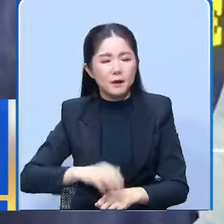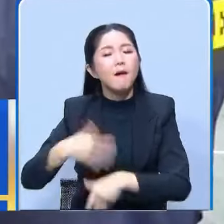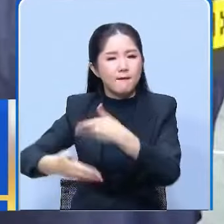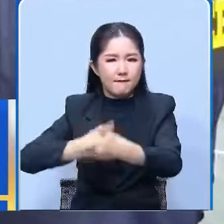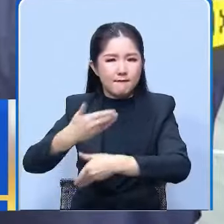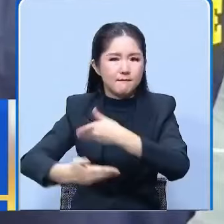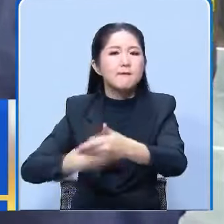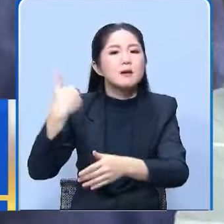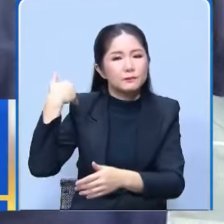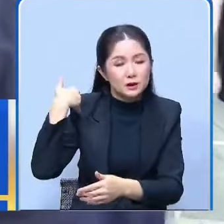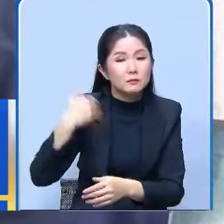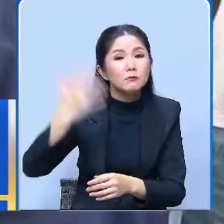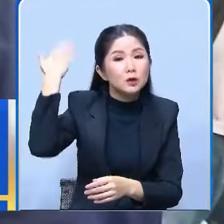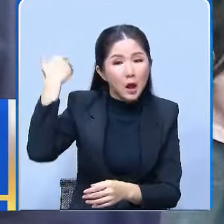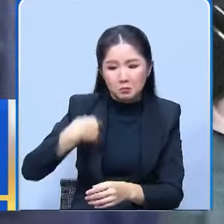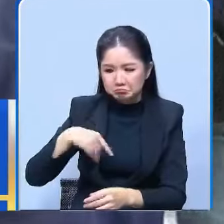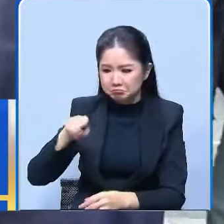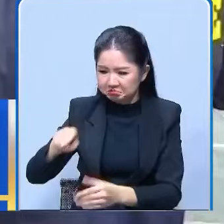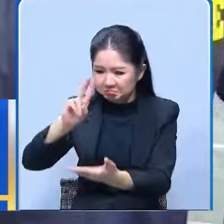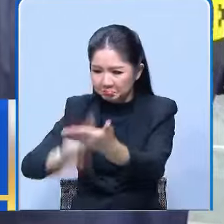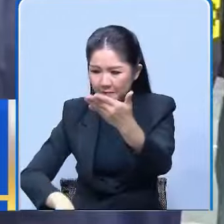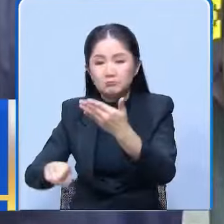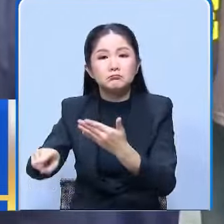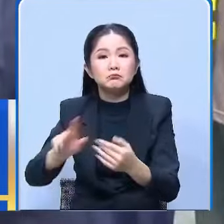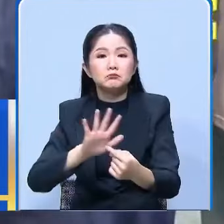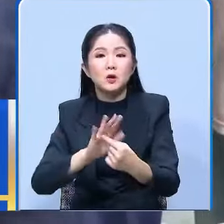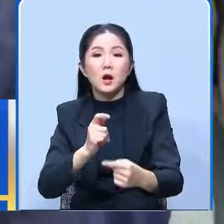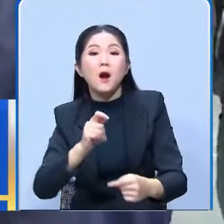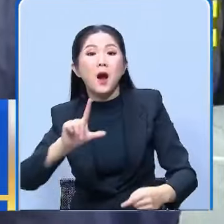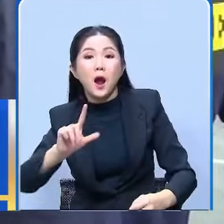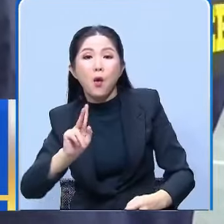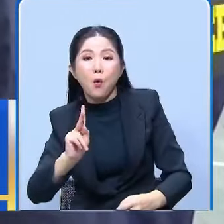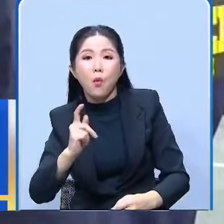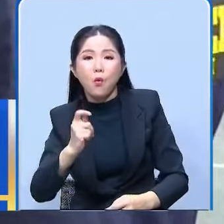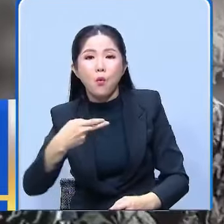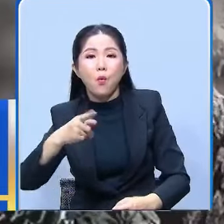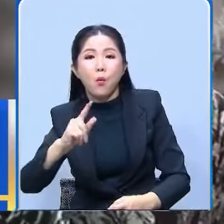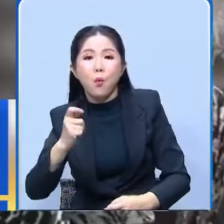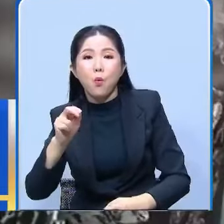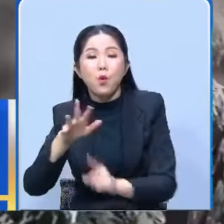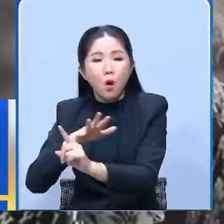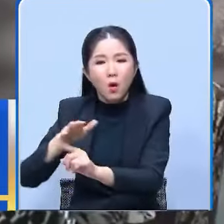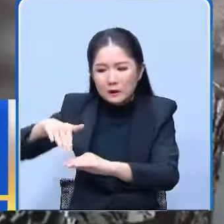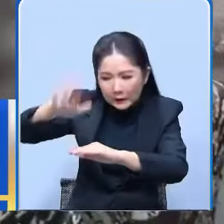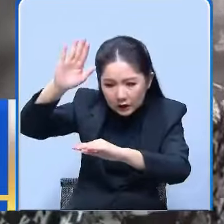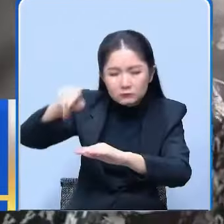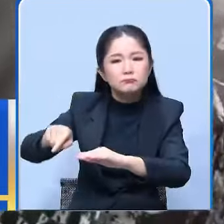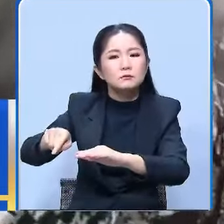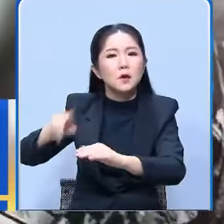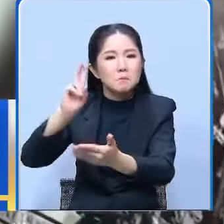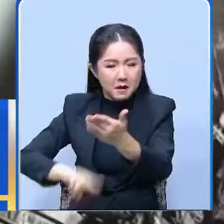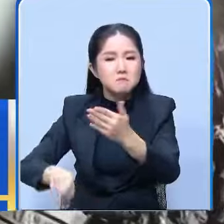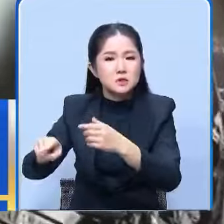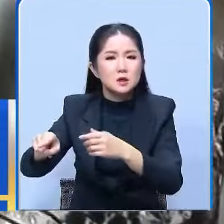พสามิตสั่งปรับเลยนะคะเพราะว่ามีแอลกอฮอล์เกินปริมาณที่กฎหมายกำหนดจนเวลาผ่านมาหลายปีค่ะแอลกอฮอล์ตัวนี้ยัง